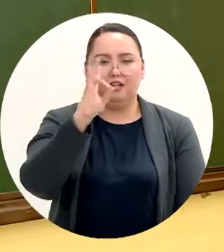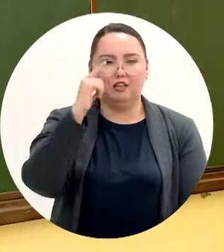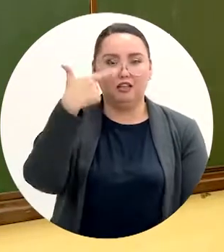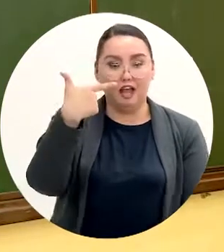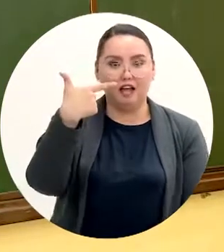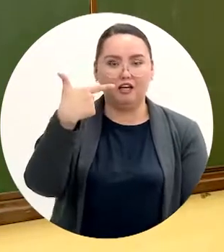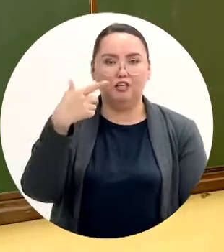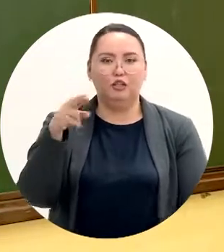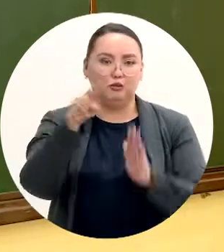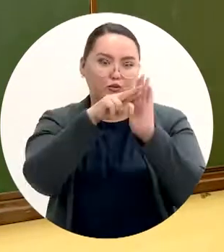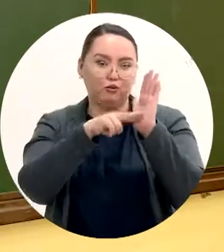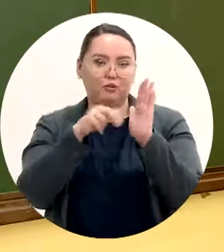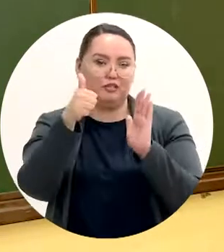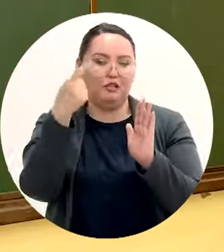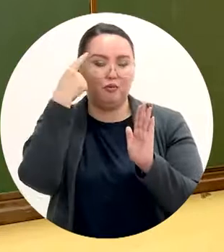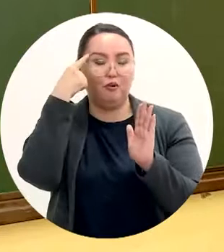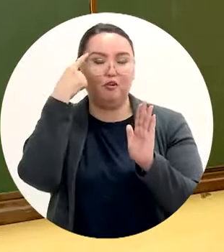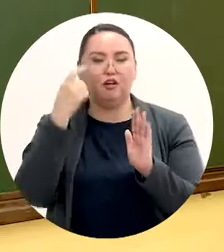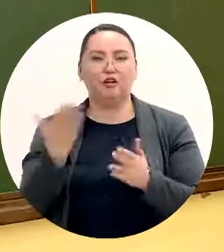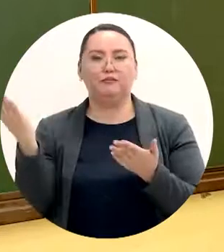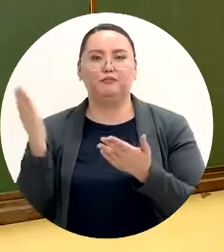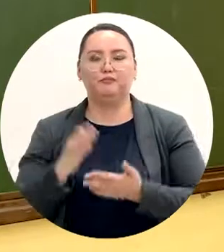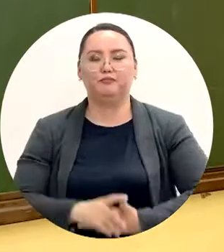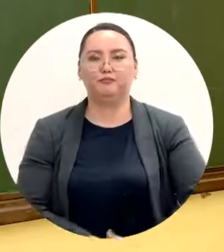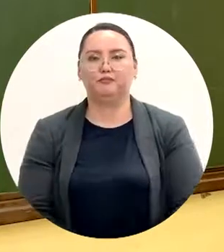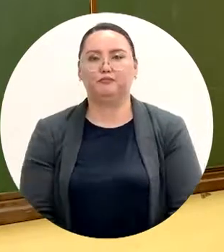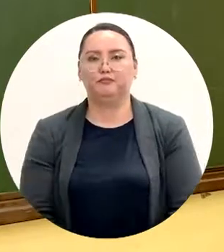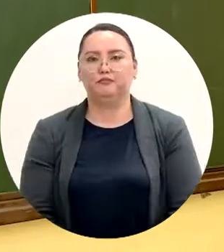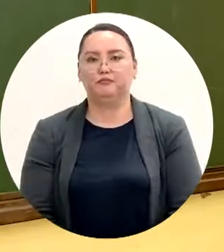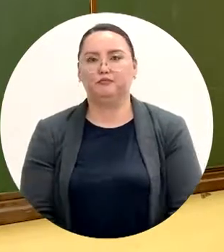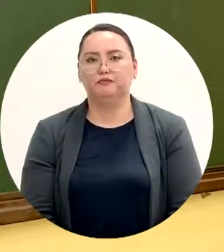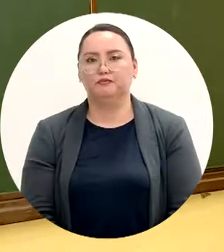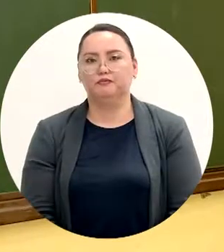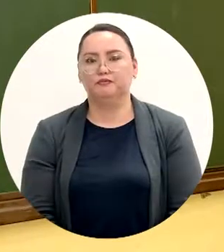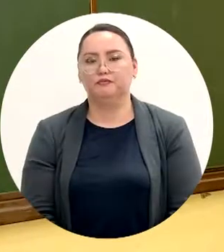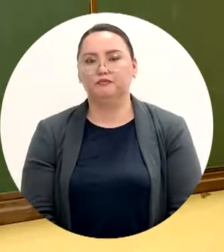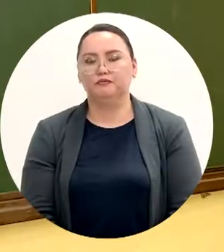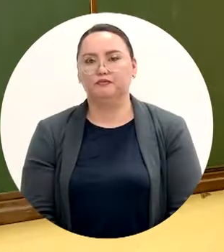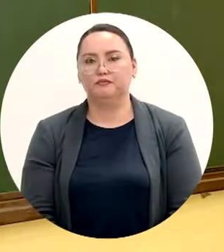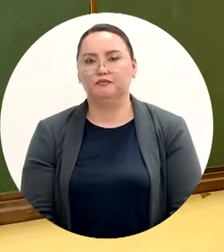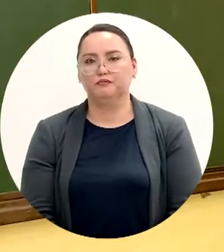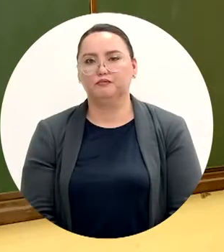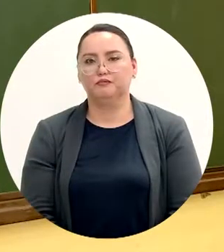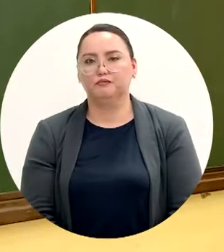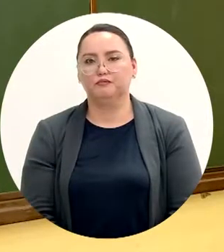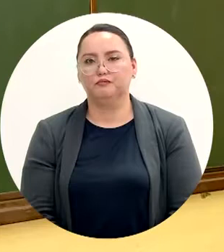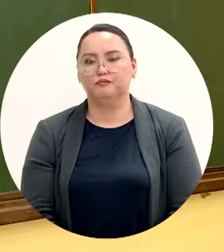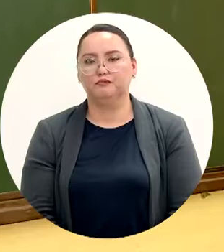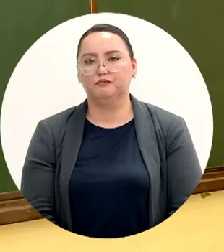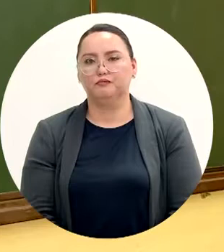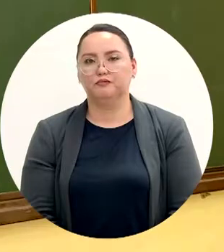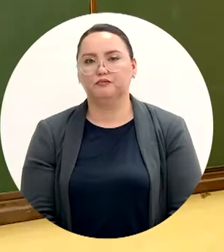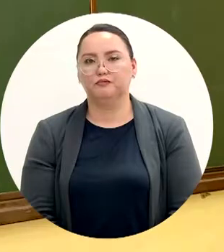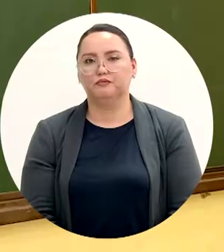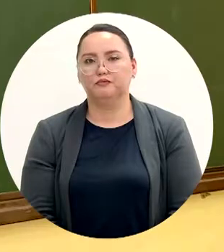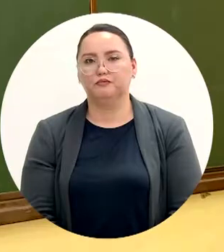аваад чинг га гэж бичнэ. За хүүхдүүдээ чанг гэдэг үгийг бичихдээ г-ийн өмнө энэ